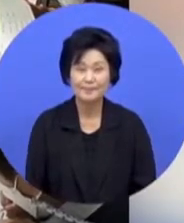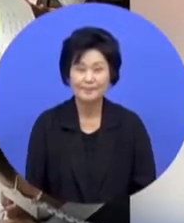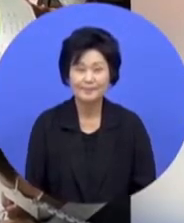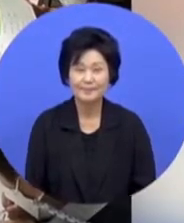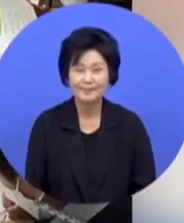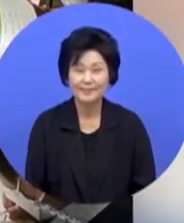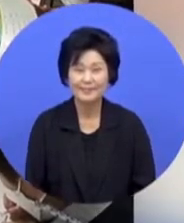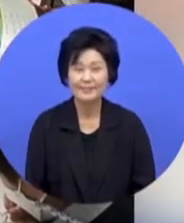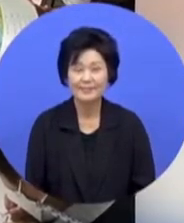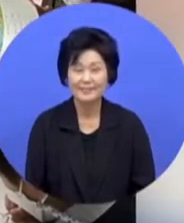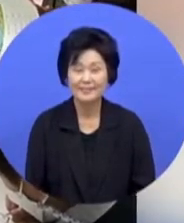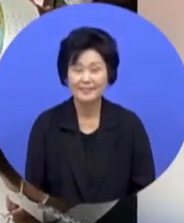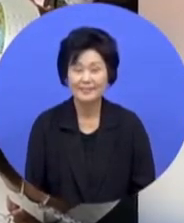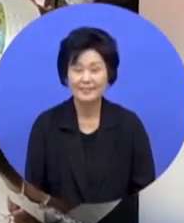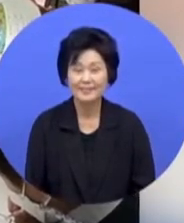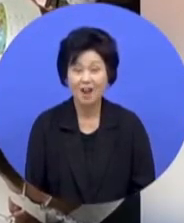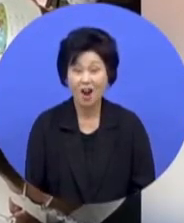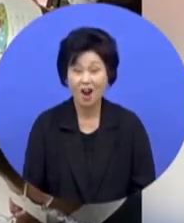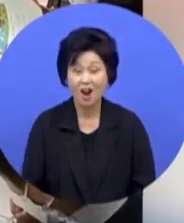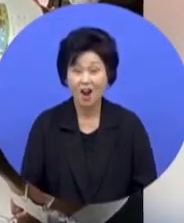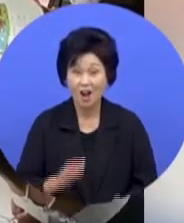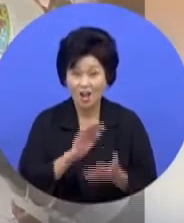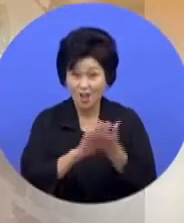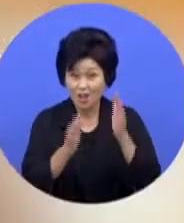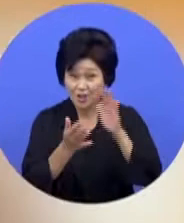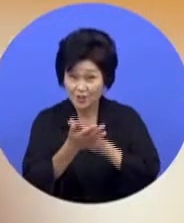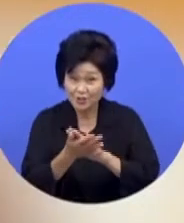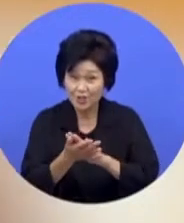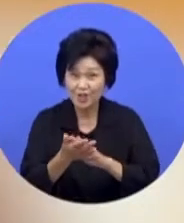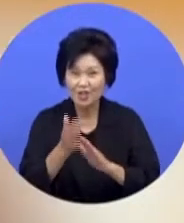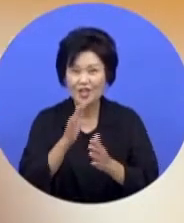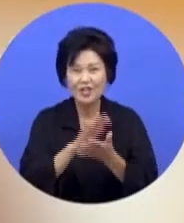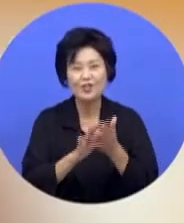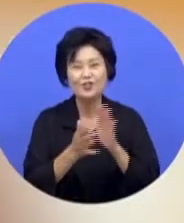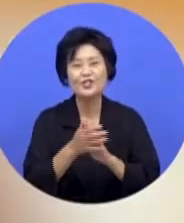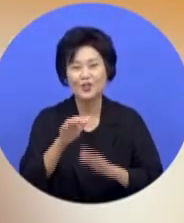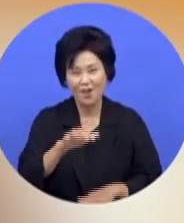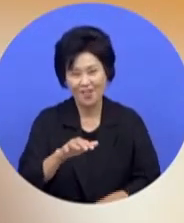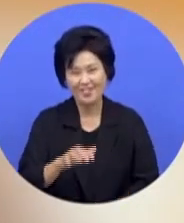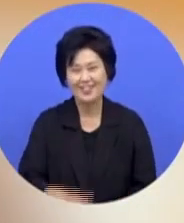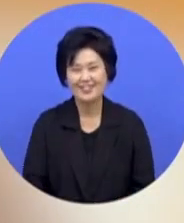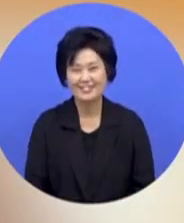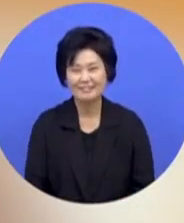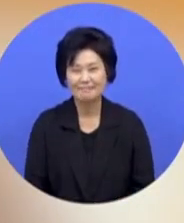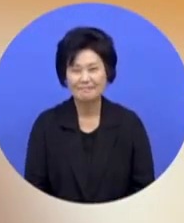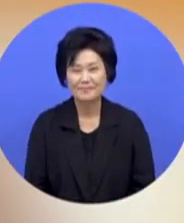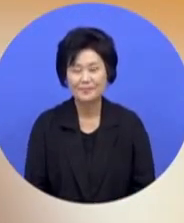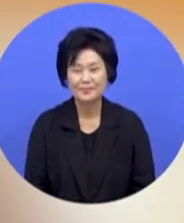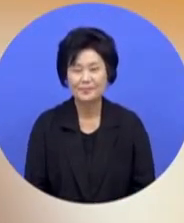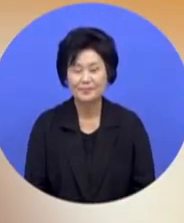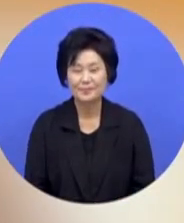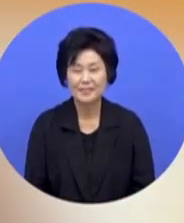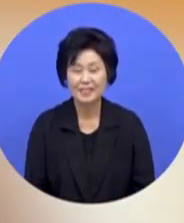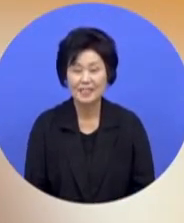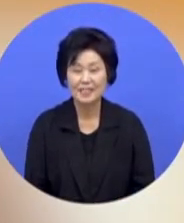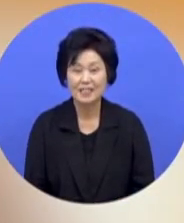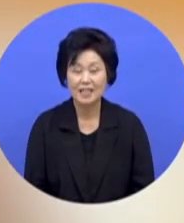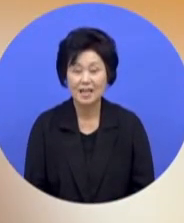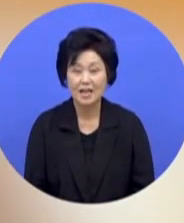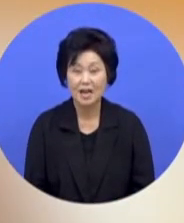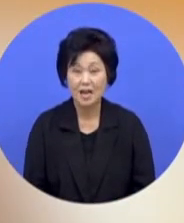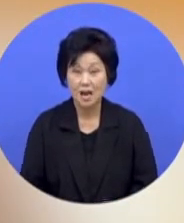이거는 킨디 교실입니다. 킨디 교실 유치원 그렇죠. 네. 네, 그 단계. 지금 아이들 수업은 교회